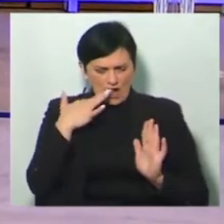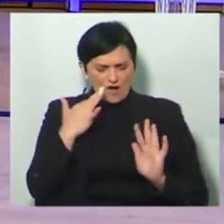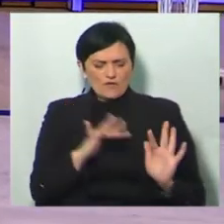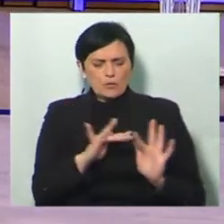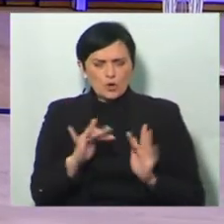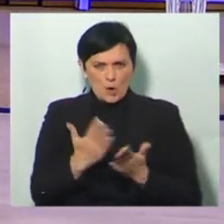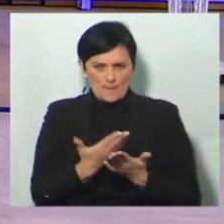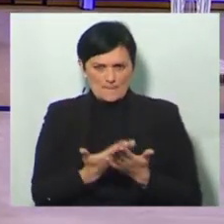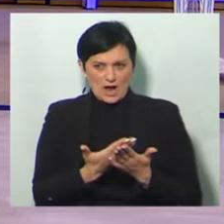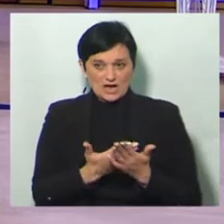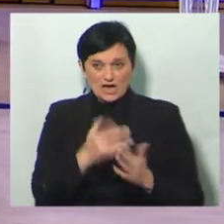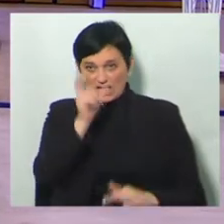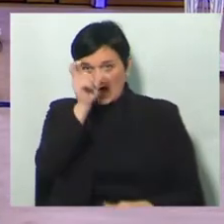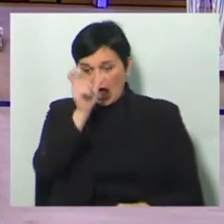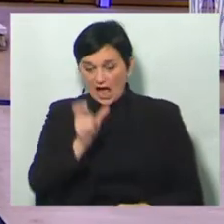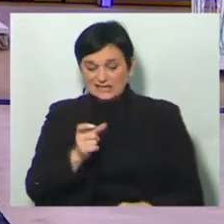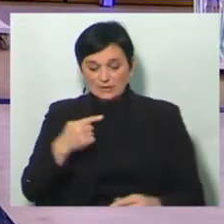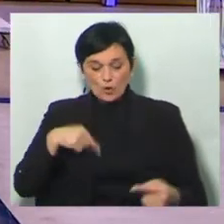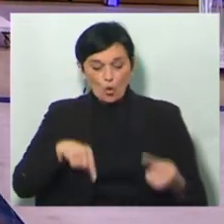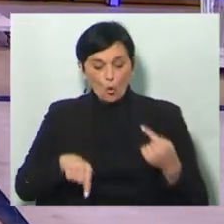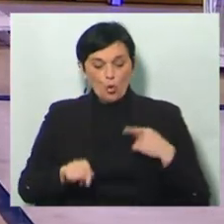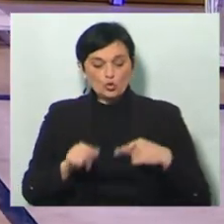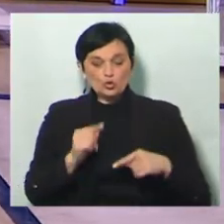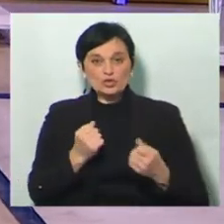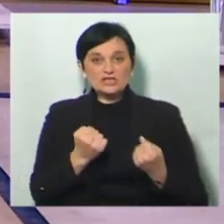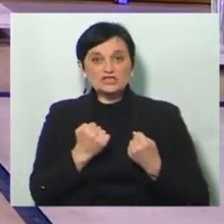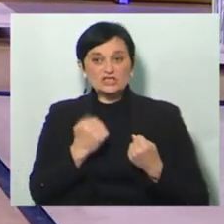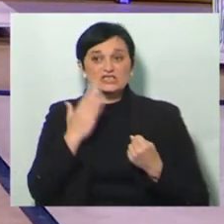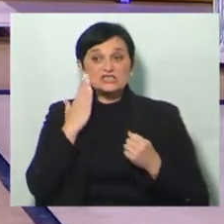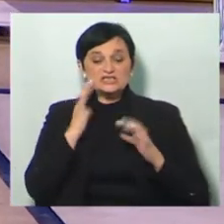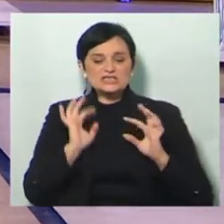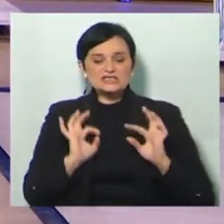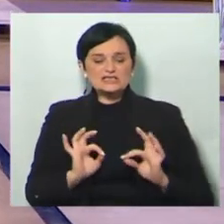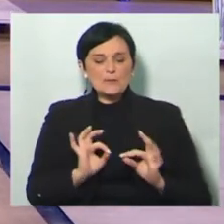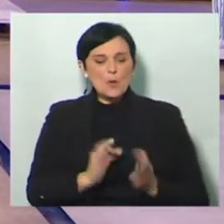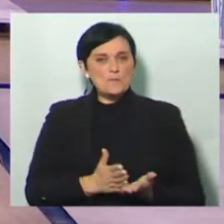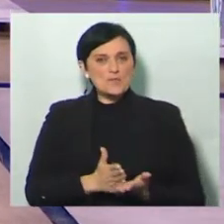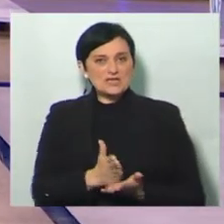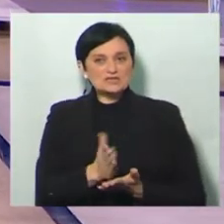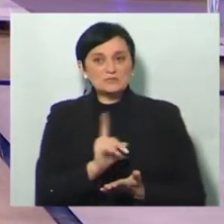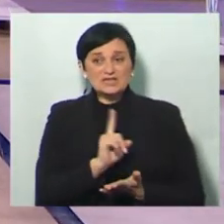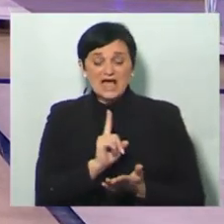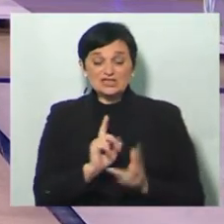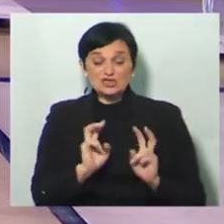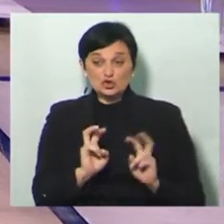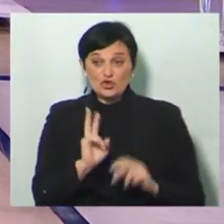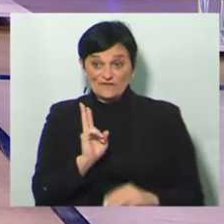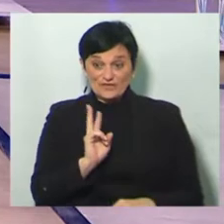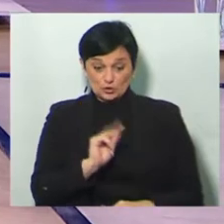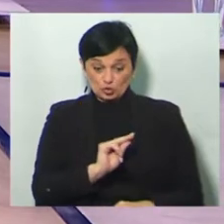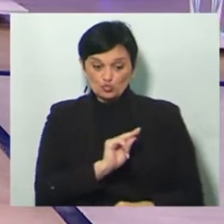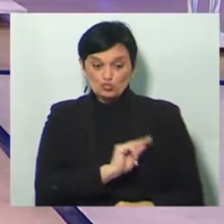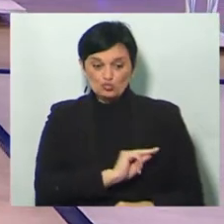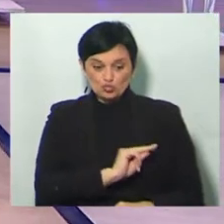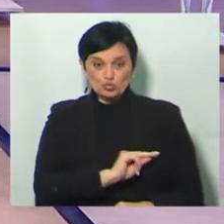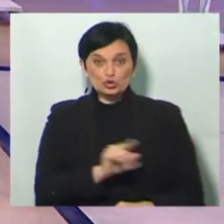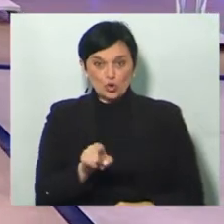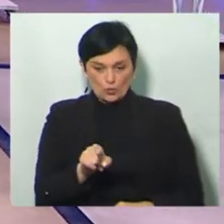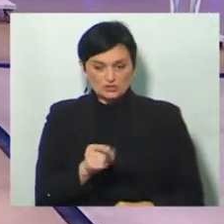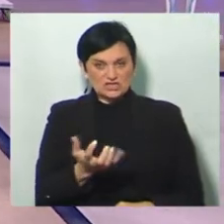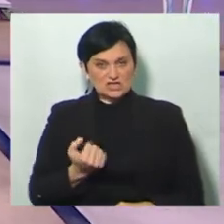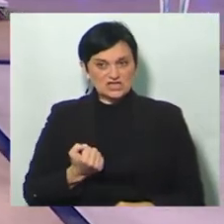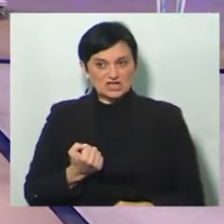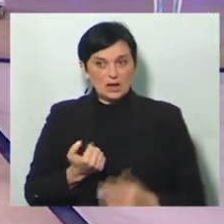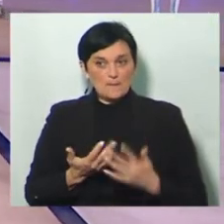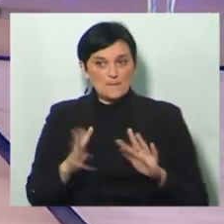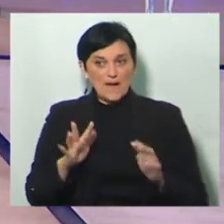პროცესს. Მაგალითად, ადამიანის ორგანიზმში დაცულია სამართლიანობის პრინციპი, რაც იმას ნიშნავს, ვინც მუშაობს, ის იღებს